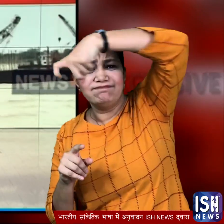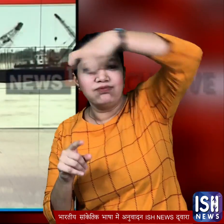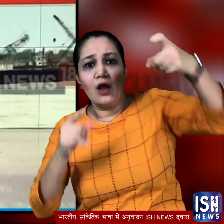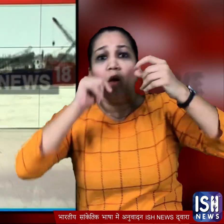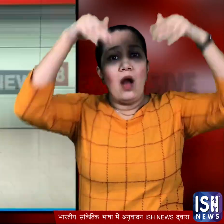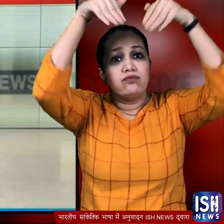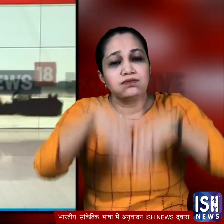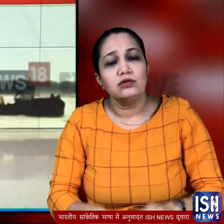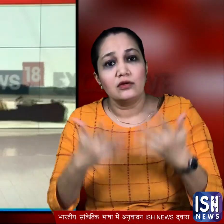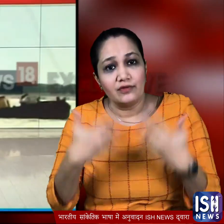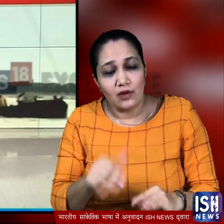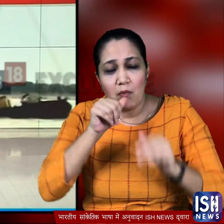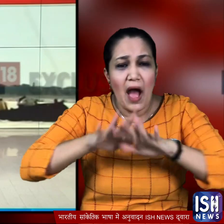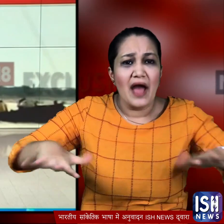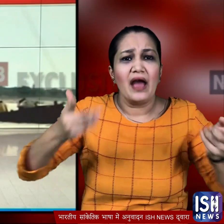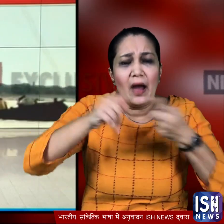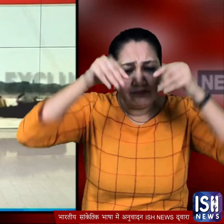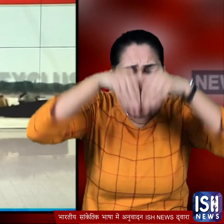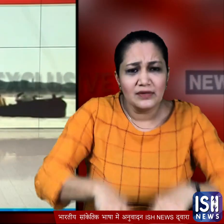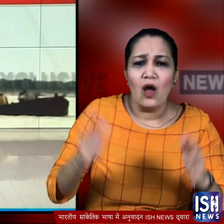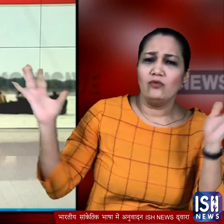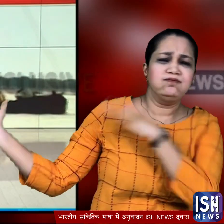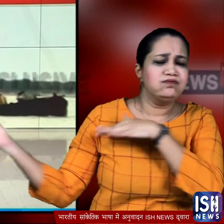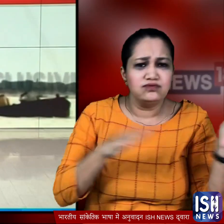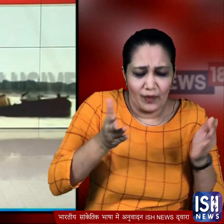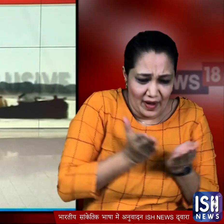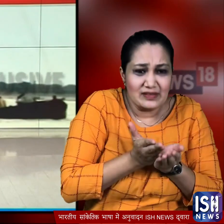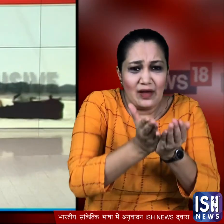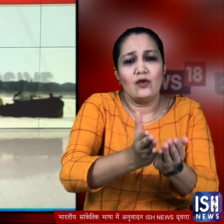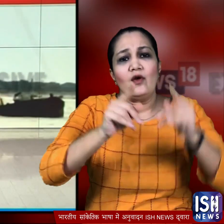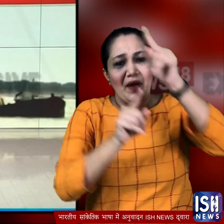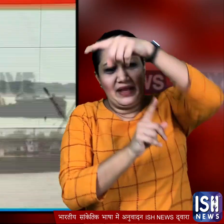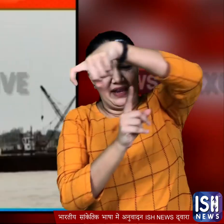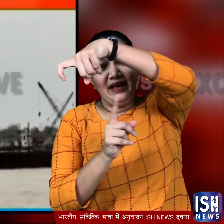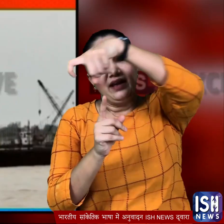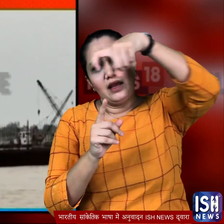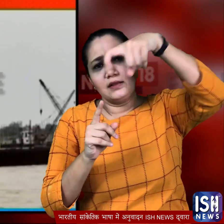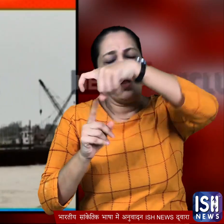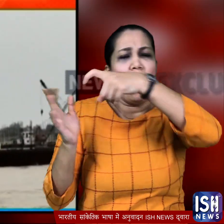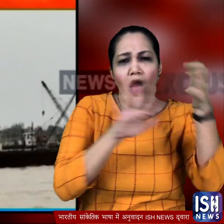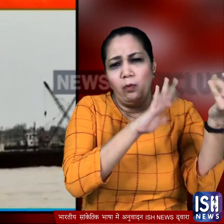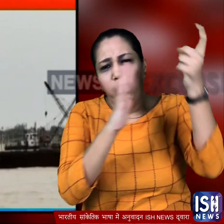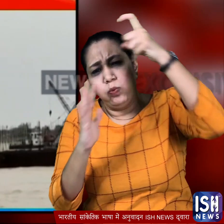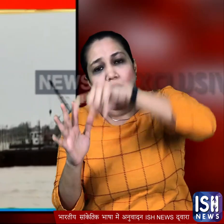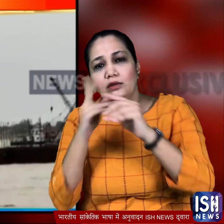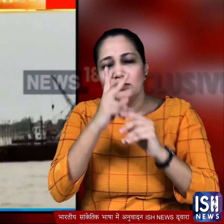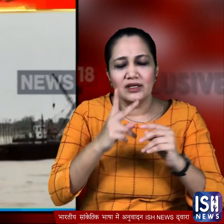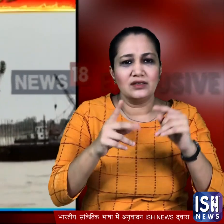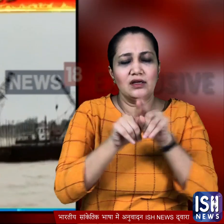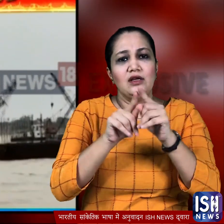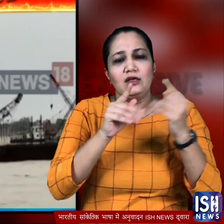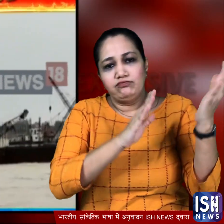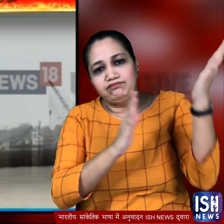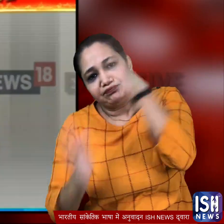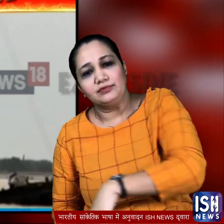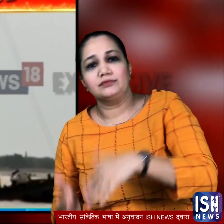डूब गई। बताया गया कि तेज हवाओं की वजह से एक नाव पर रखी ये क्रेन बेकाबू हो गई और देखते ही देखते वो पानी में